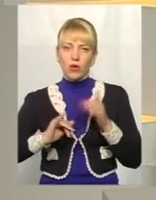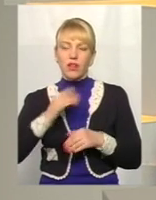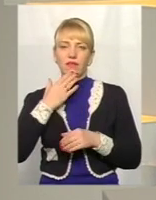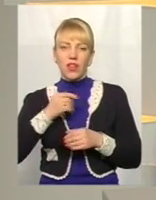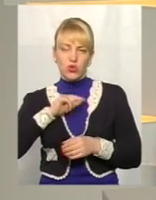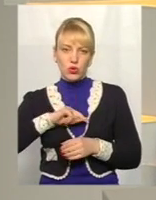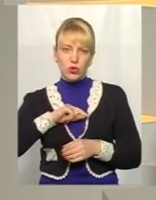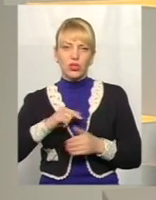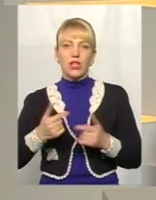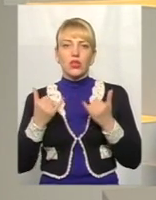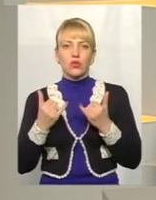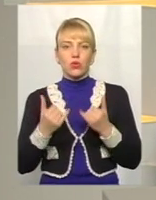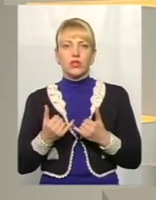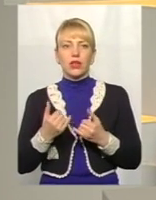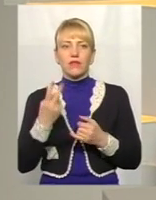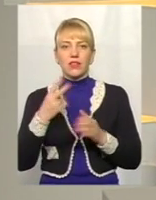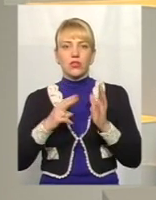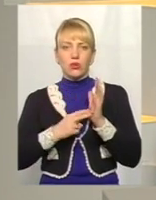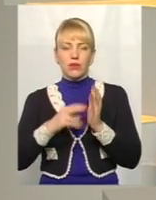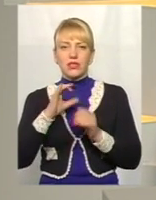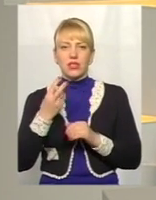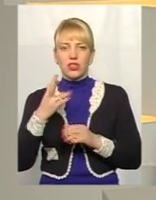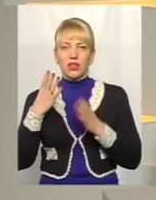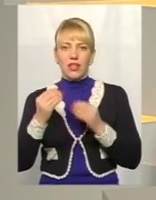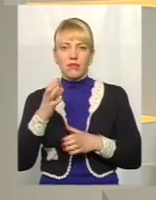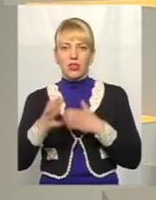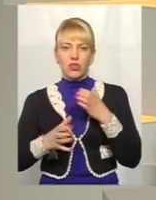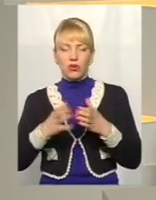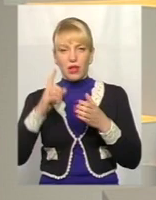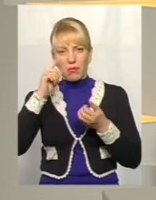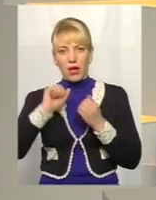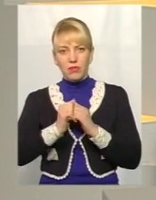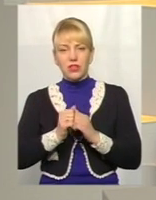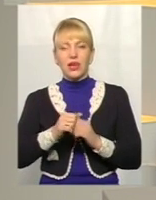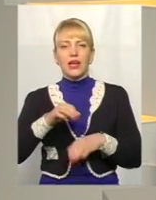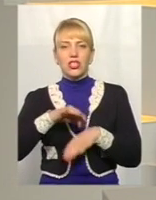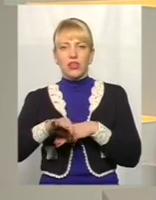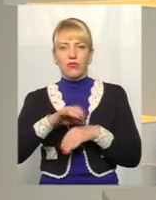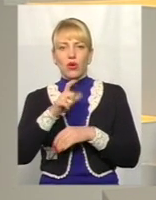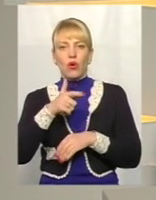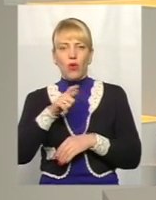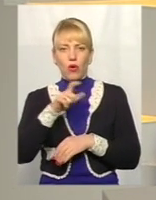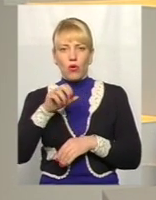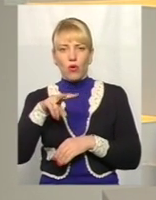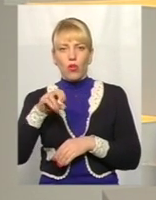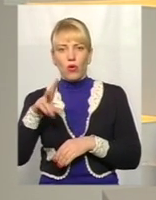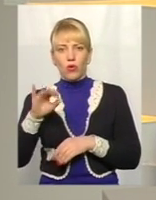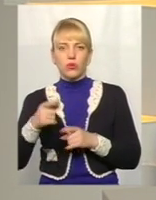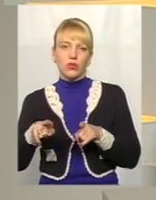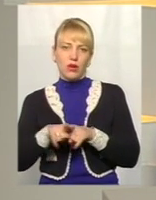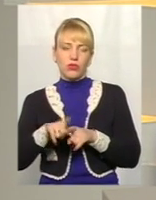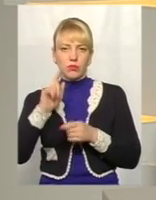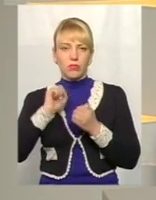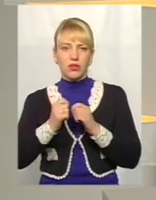душі. Сьогодні 27 січня, день, Міжнародний день пам'яті жертв Холокосту. Ми також пам'ятаємо.